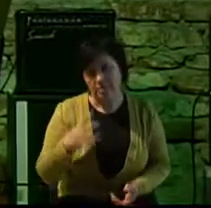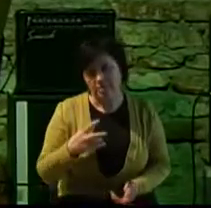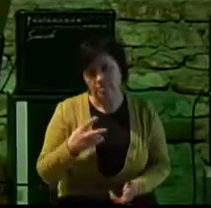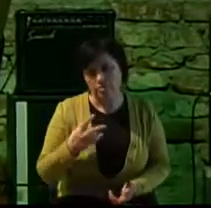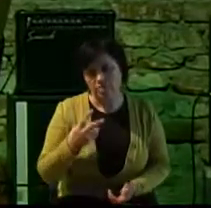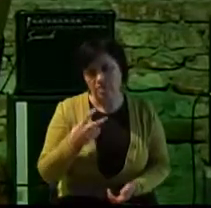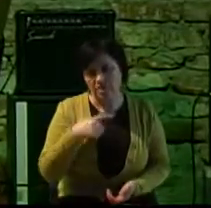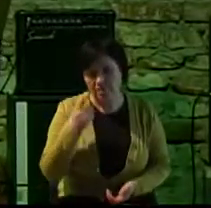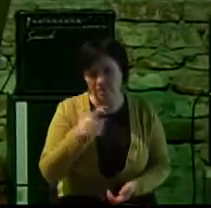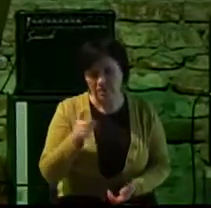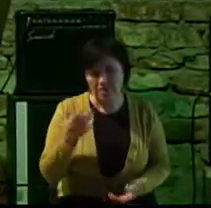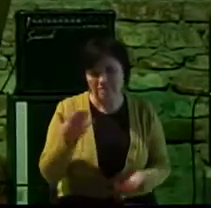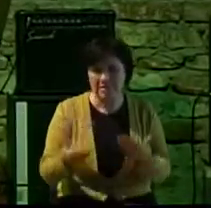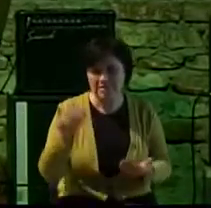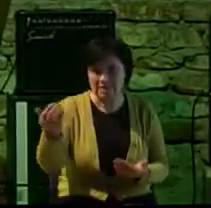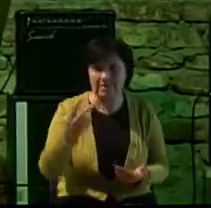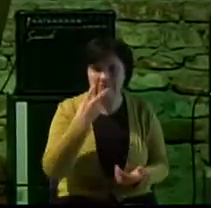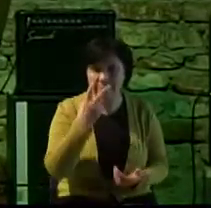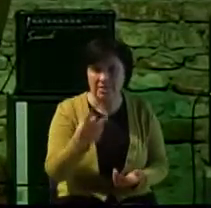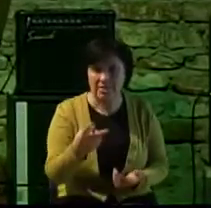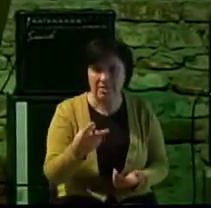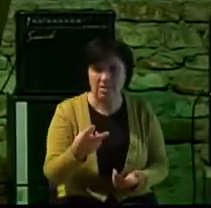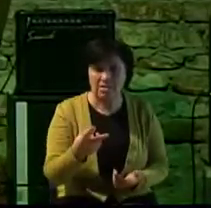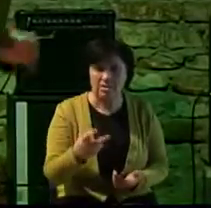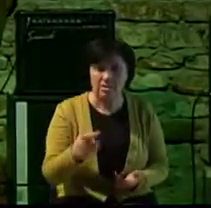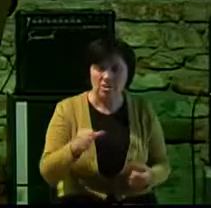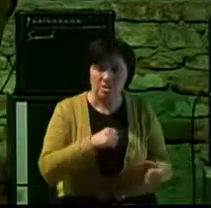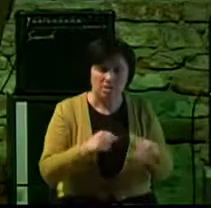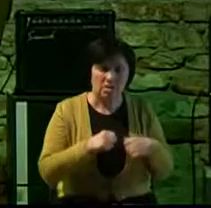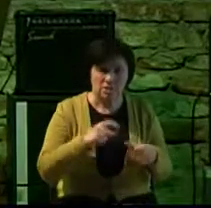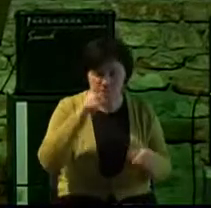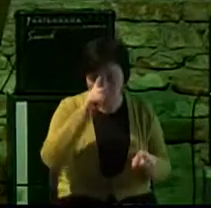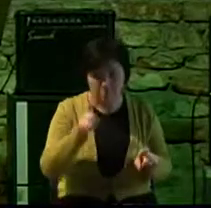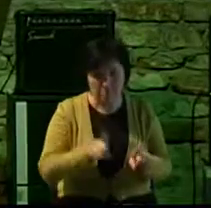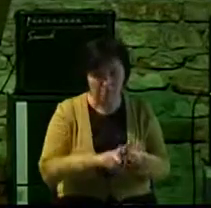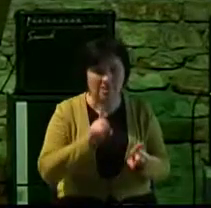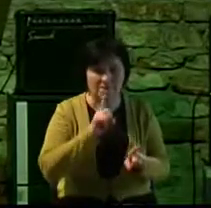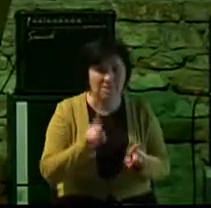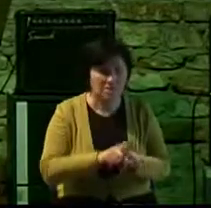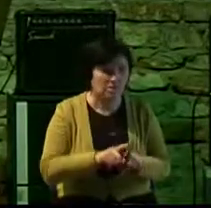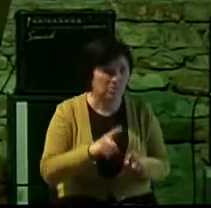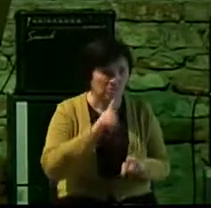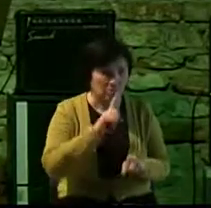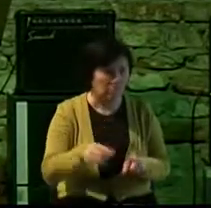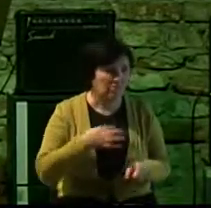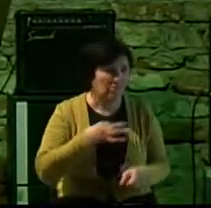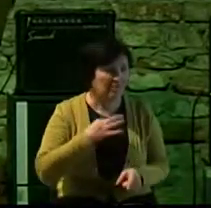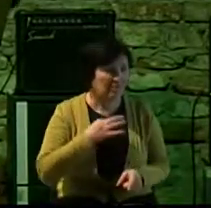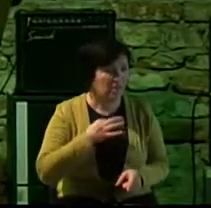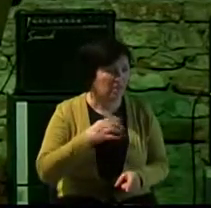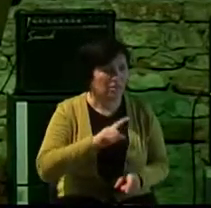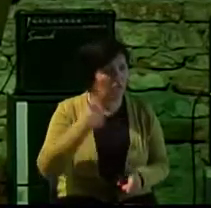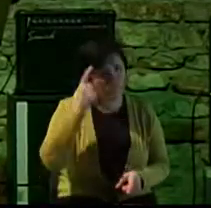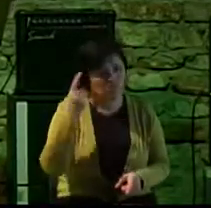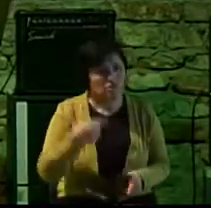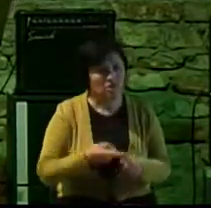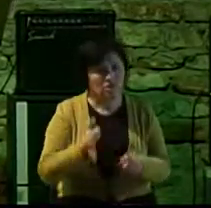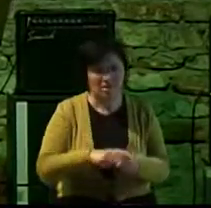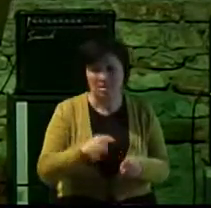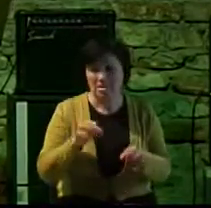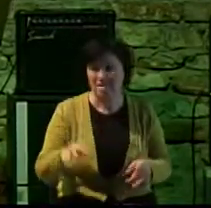ясно говорит: если ты видишь согрешающего брата и сестру, не будь равнодушен. Не думай, что это